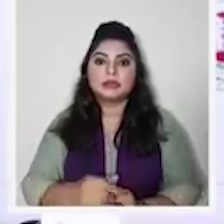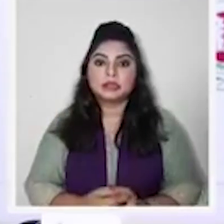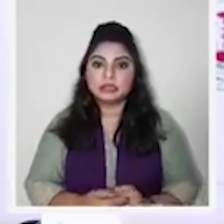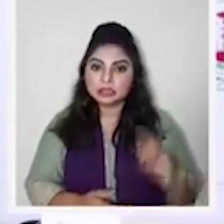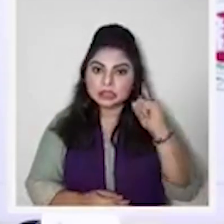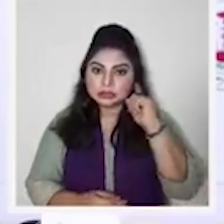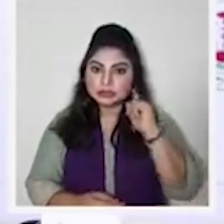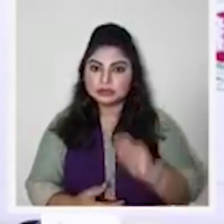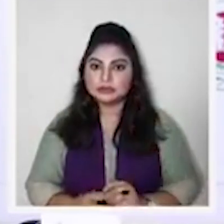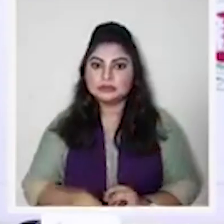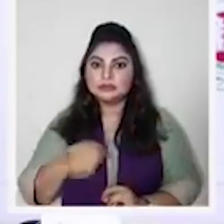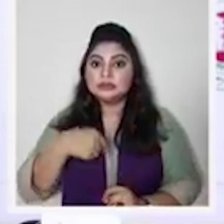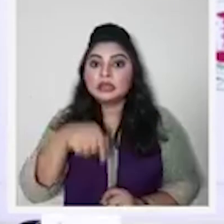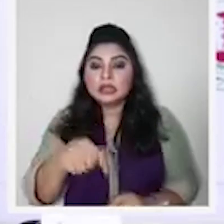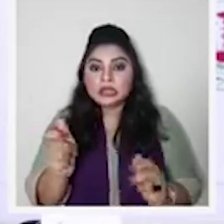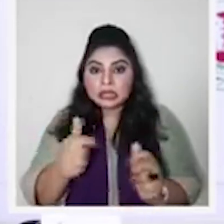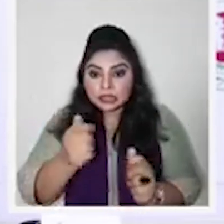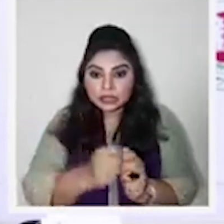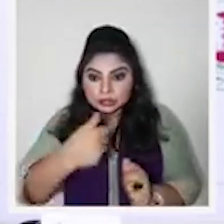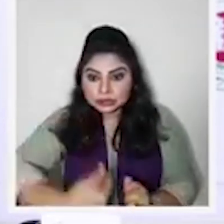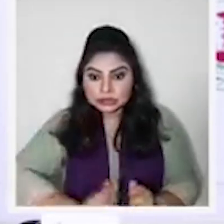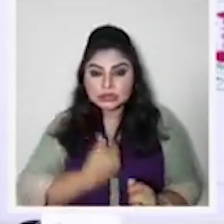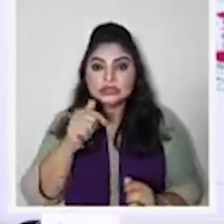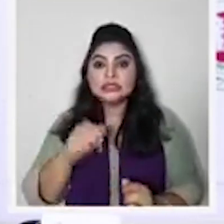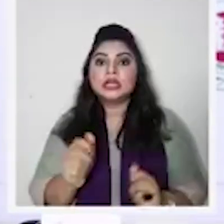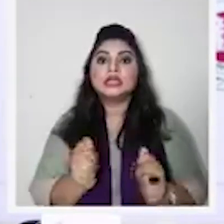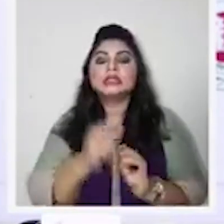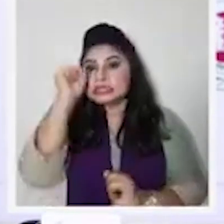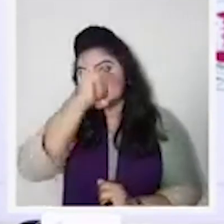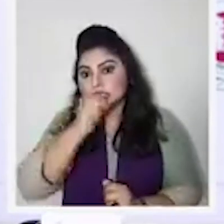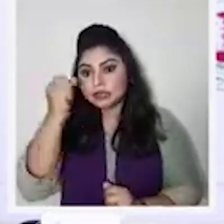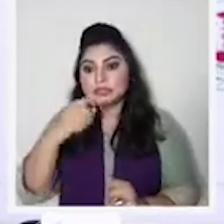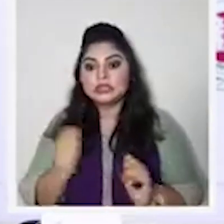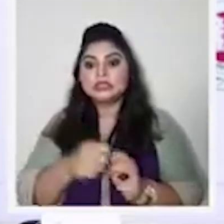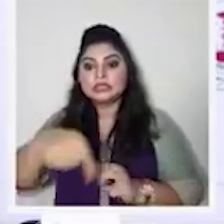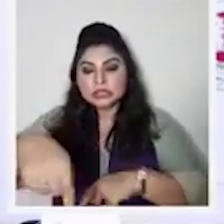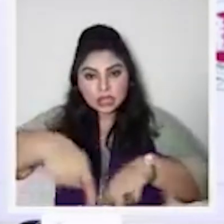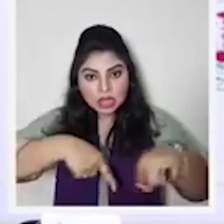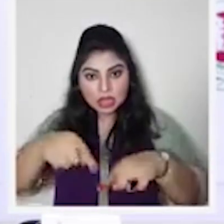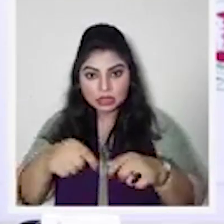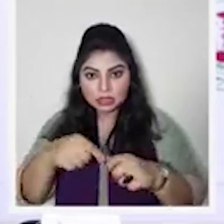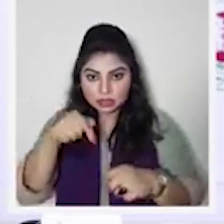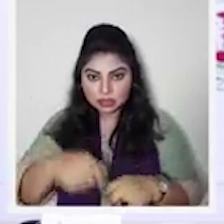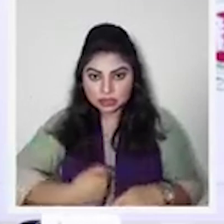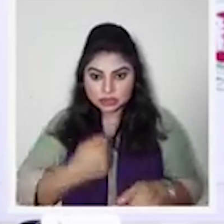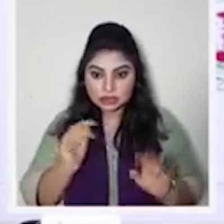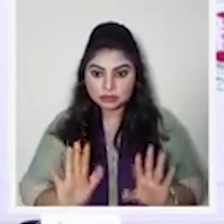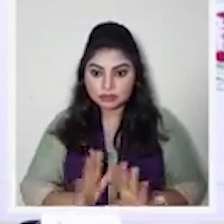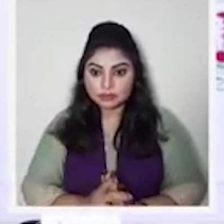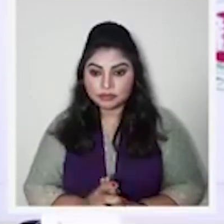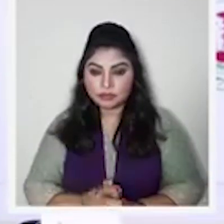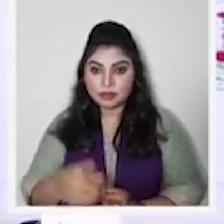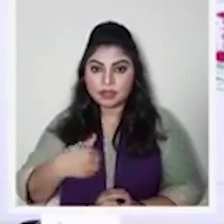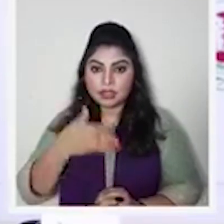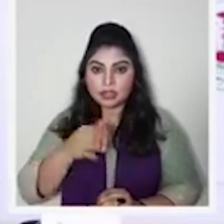রাখুন। অতিরিক্ত সময় কাজ করতে হলে পরবর্তীতে বাড়তি বিশ্রাম নিন। পরিবারের সদস্য, আত্মীয় স্বজন, বন্ধু